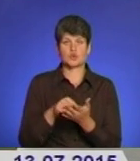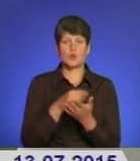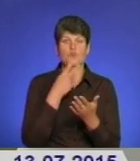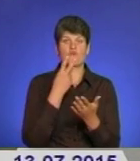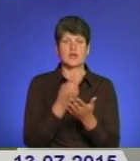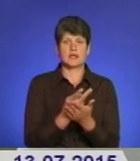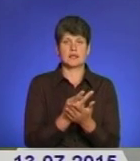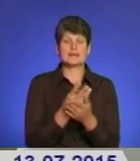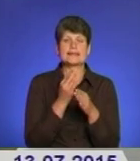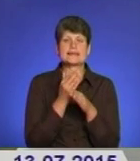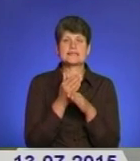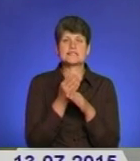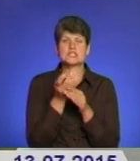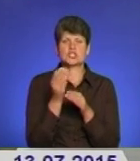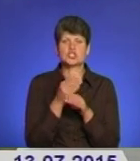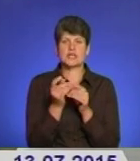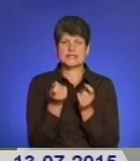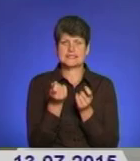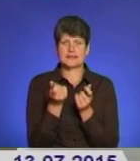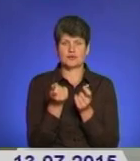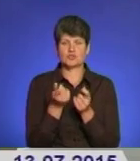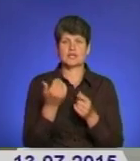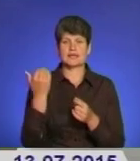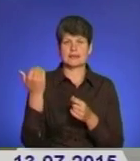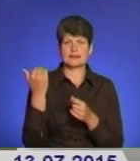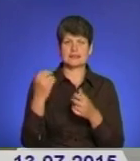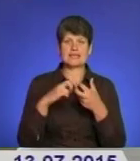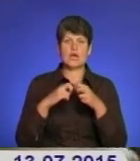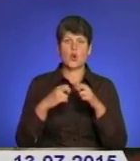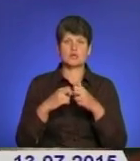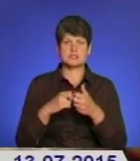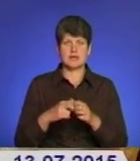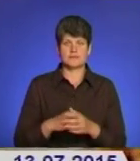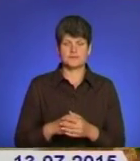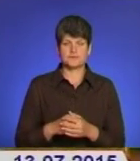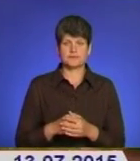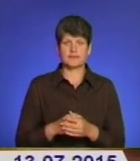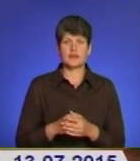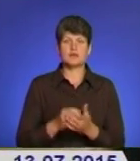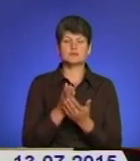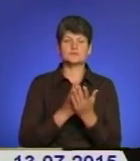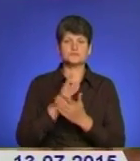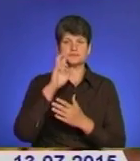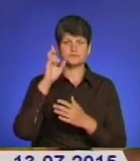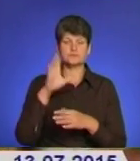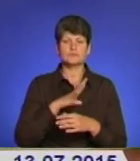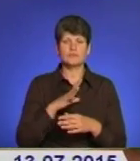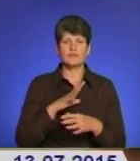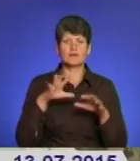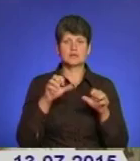вигляді частиночки їхніх костей. Літургія очолена владиками Дмитром і